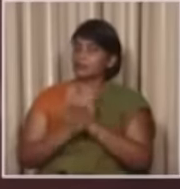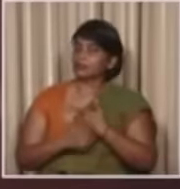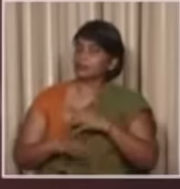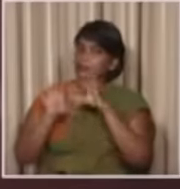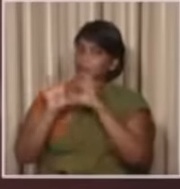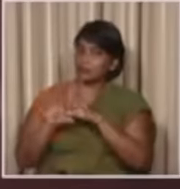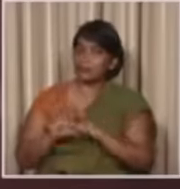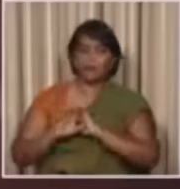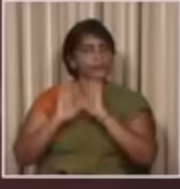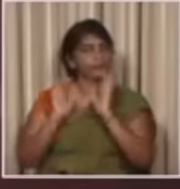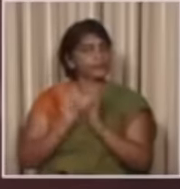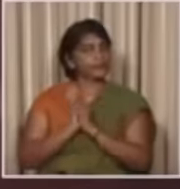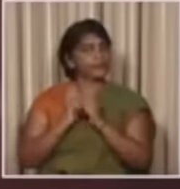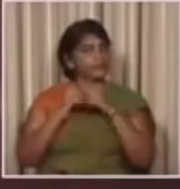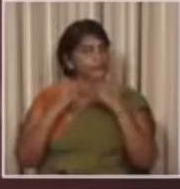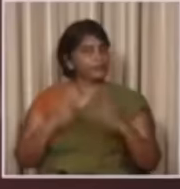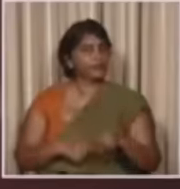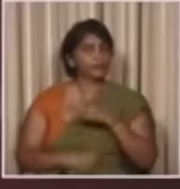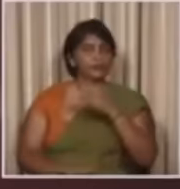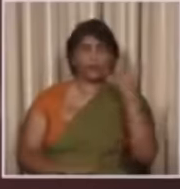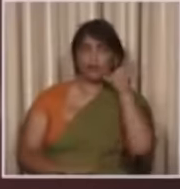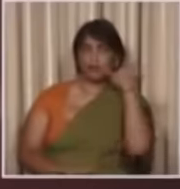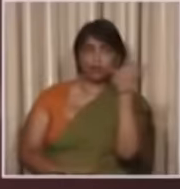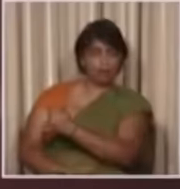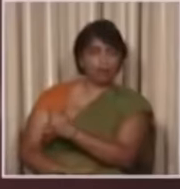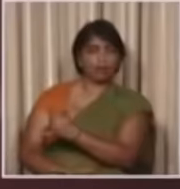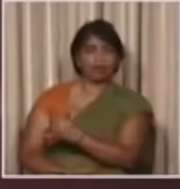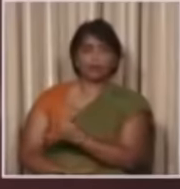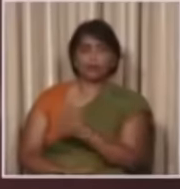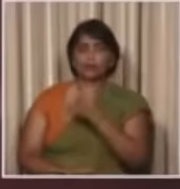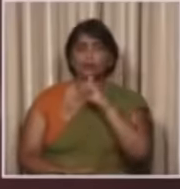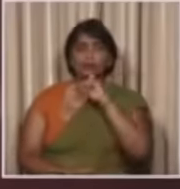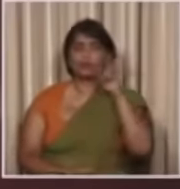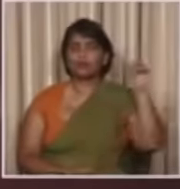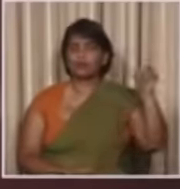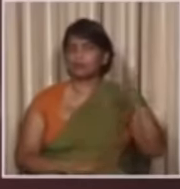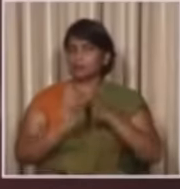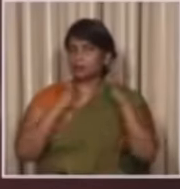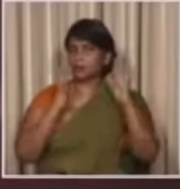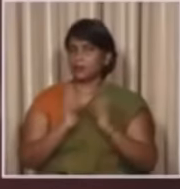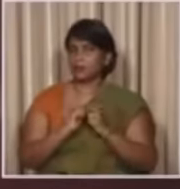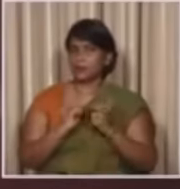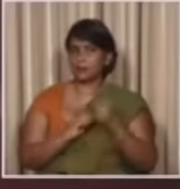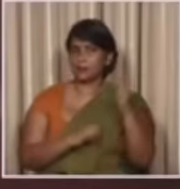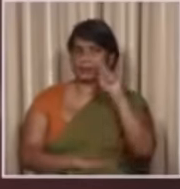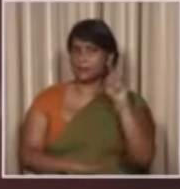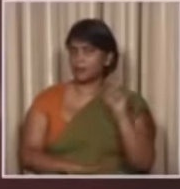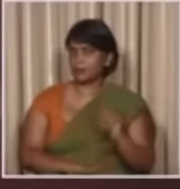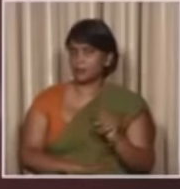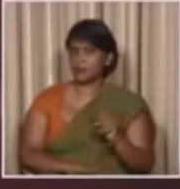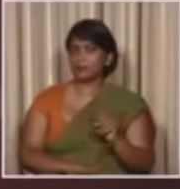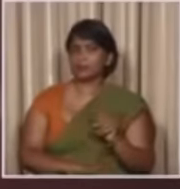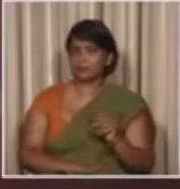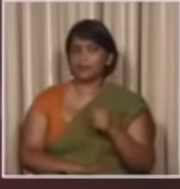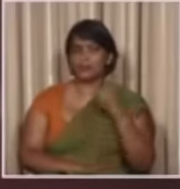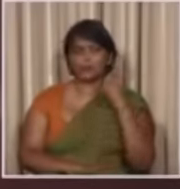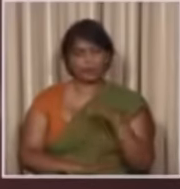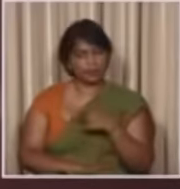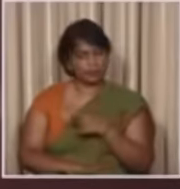කරලා මේ සියලු දේ කියලා එහෙනම් මෙතුමට කෝල් කරලා කියනවා නම් උසාවියේ තීන්දුව බරපතල ප්‍රශ්නයක්. ඒ